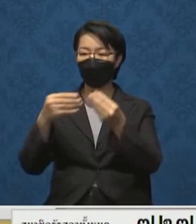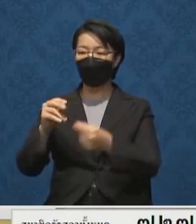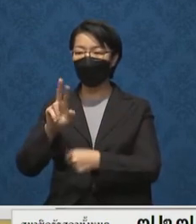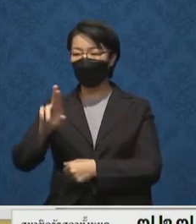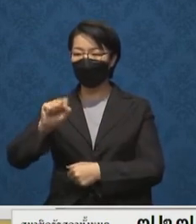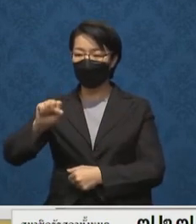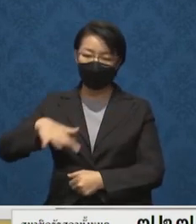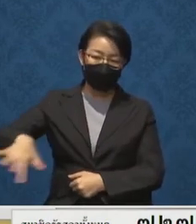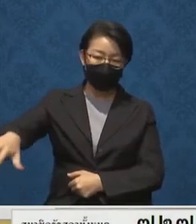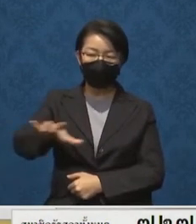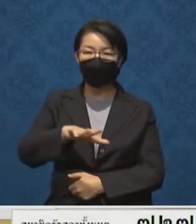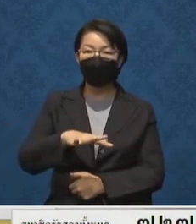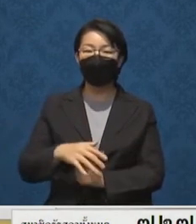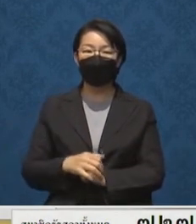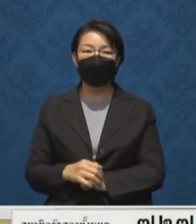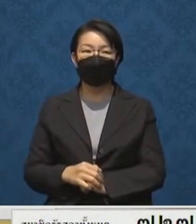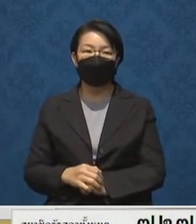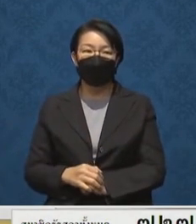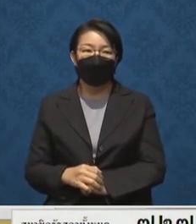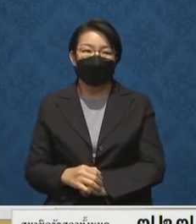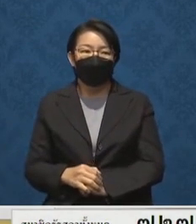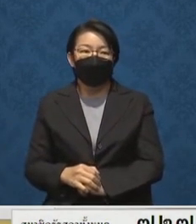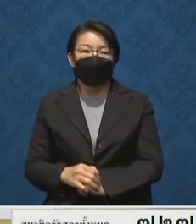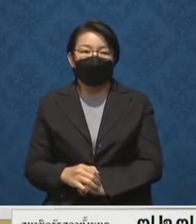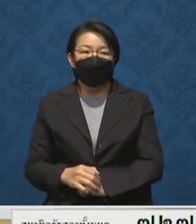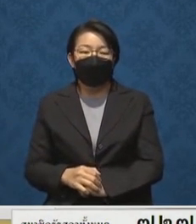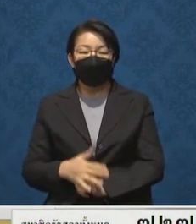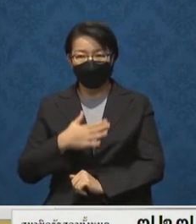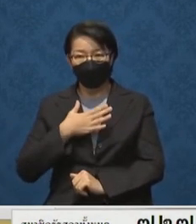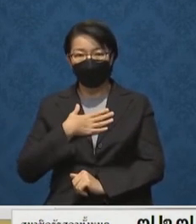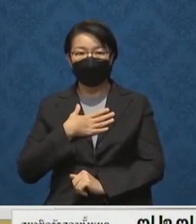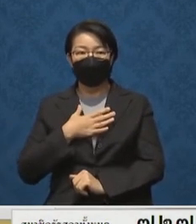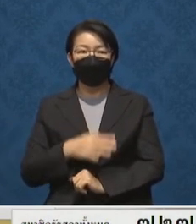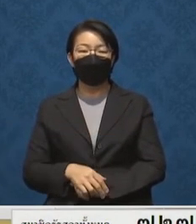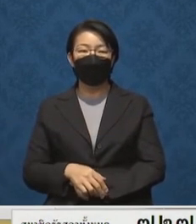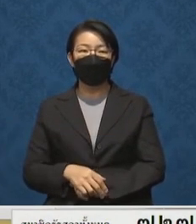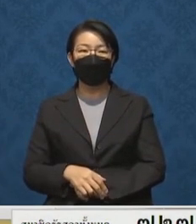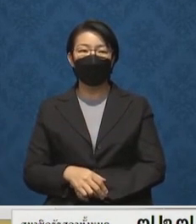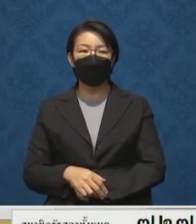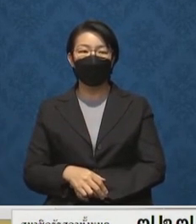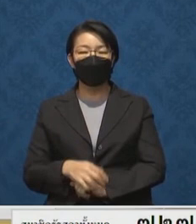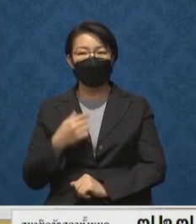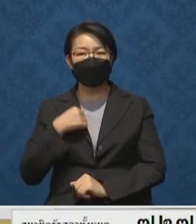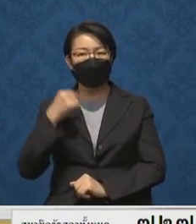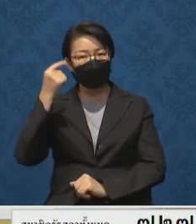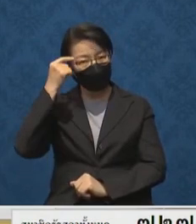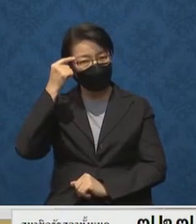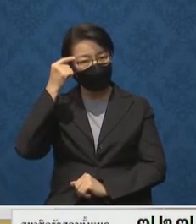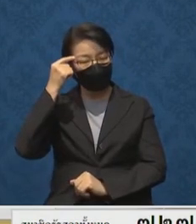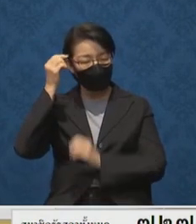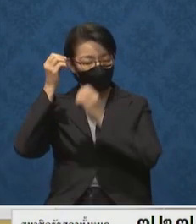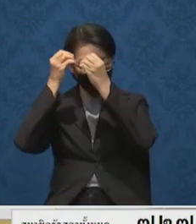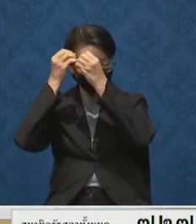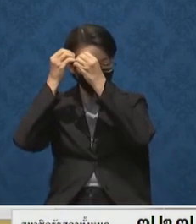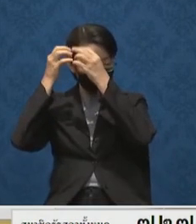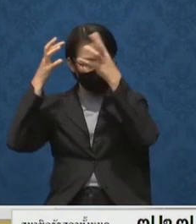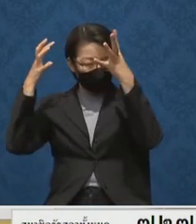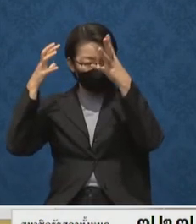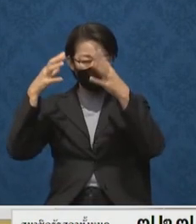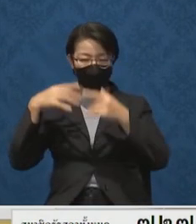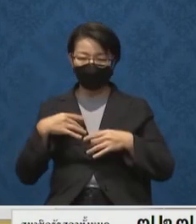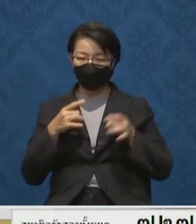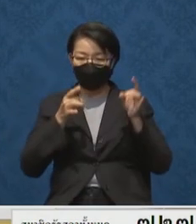พาทุกท่านครับว่าผมเนี่ยไม่มีทะสนะกติใดๆที่จะรังเกียร